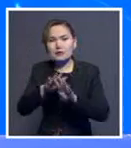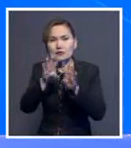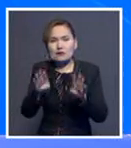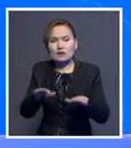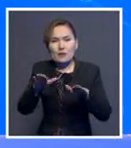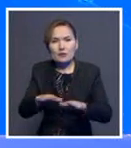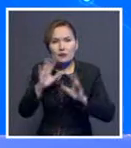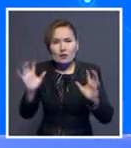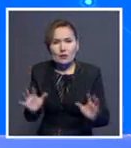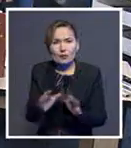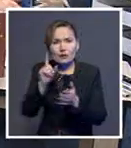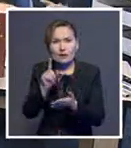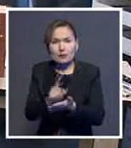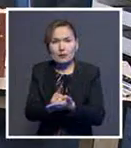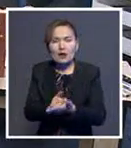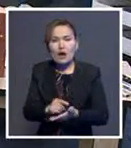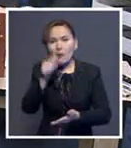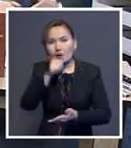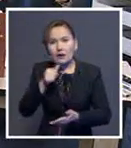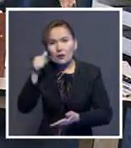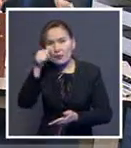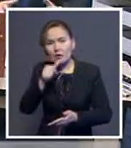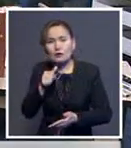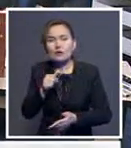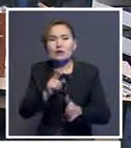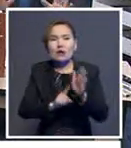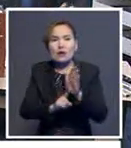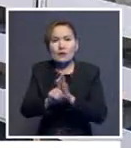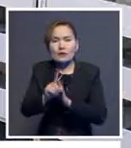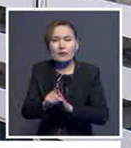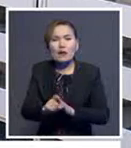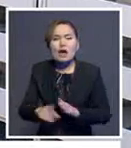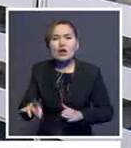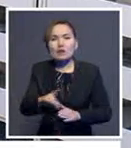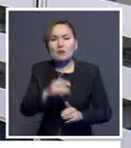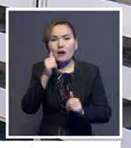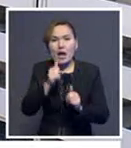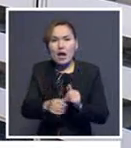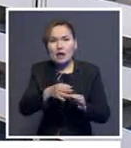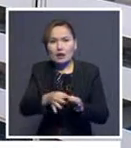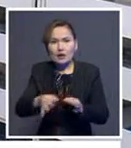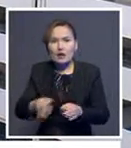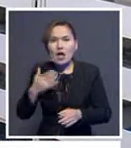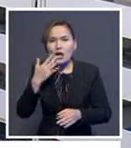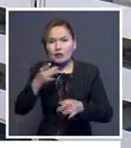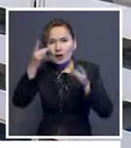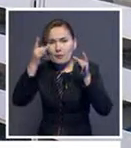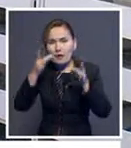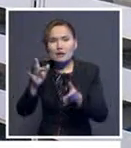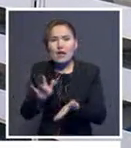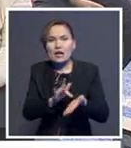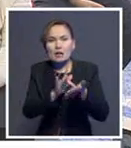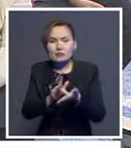дейді өлкетанушы Берік Әбдіғалиұлы. Былтырдан бері республиканың әр қиырында этномәдени экспедициялар өтіп, қасиетті